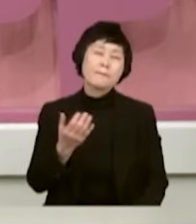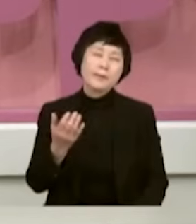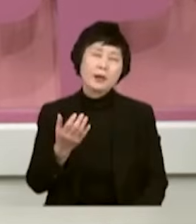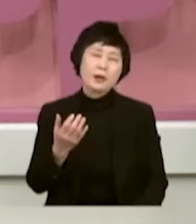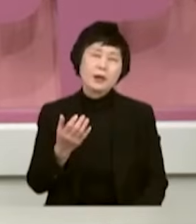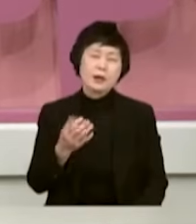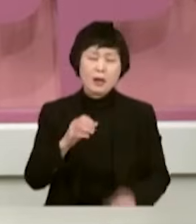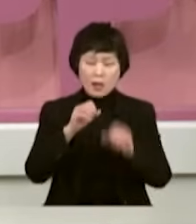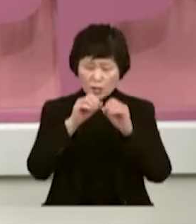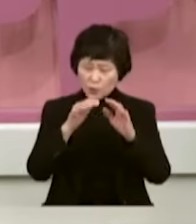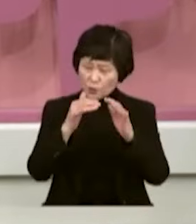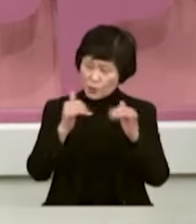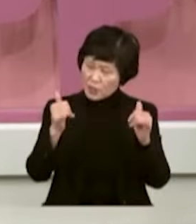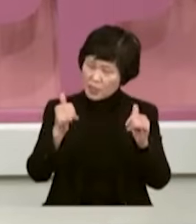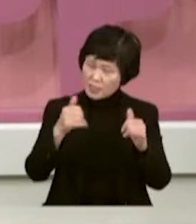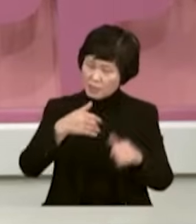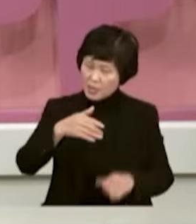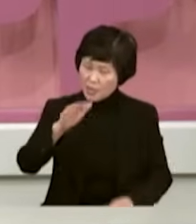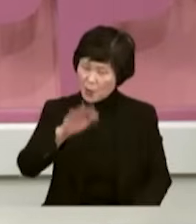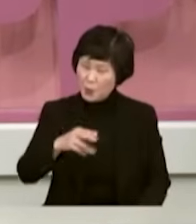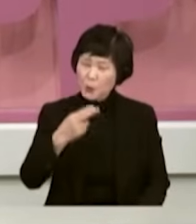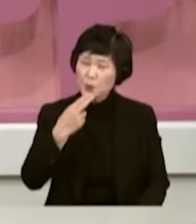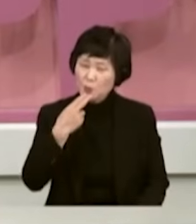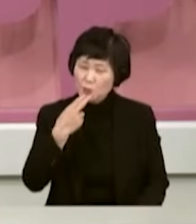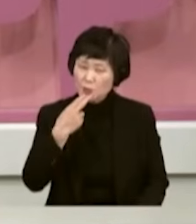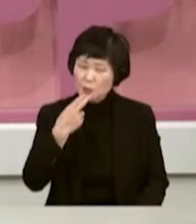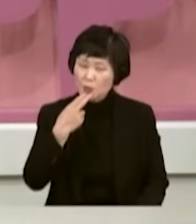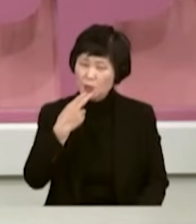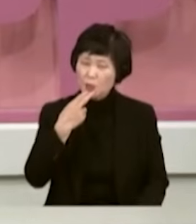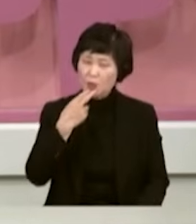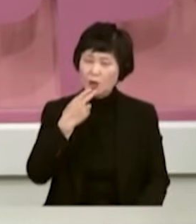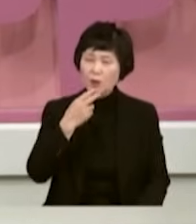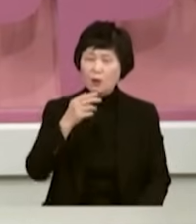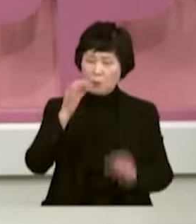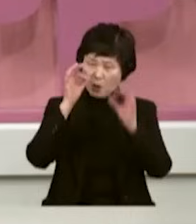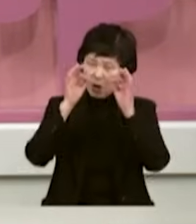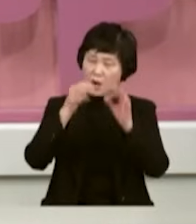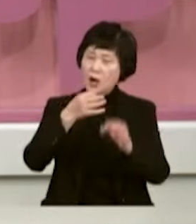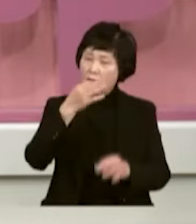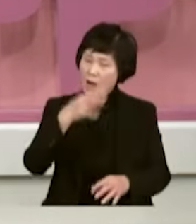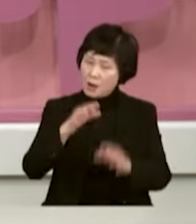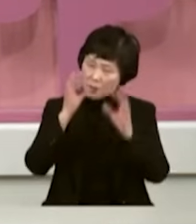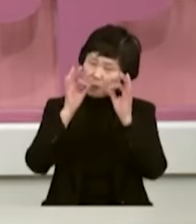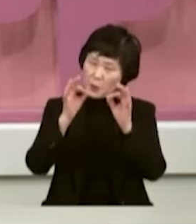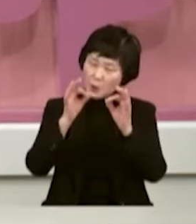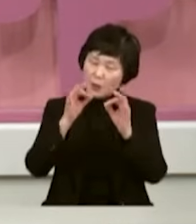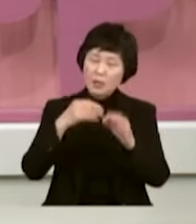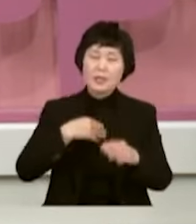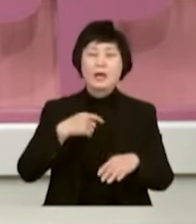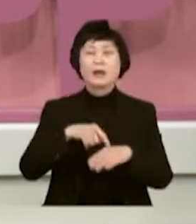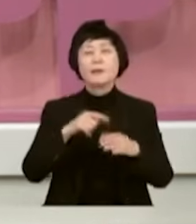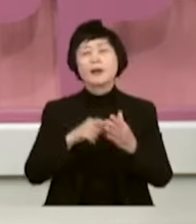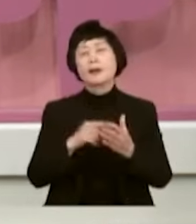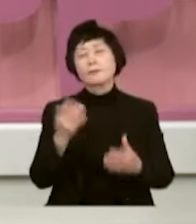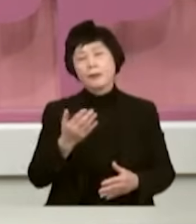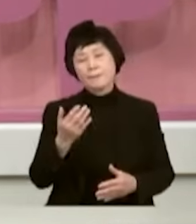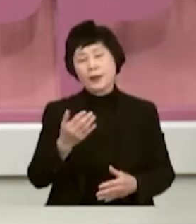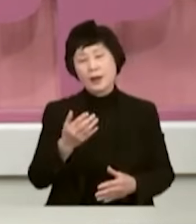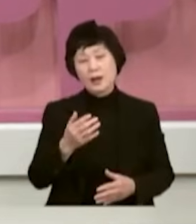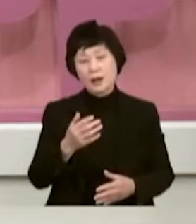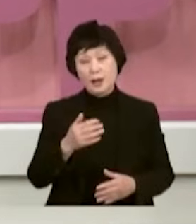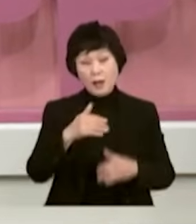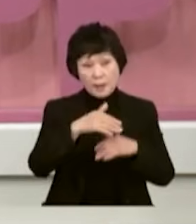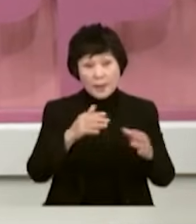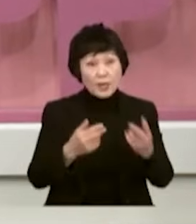선교사님이 오갈 데가 없어가지고 힘들고 막 그래서 제가 그때 마음이 아팠는데 저녁에 큰 방에서 재워주고